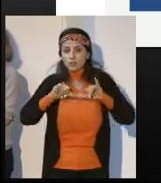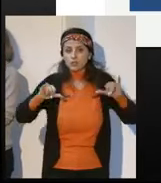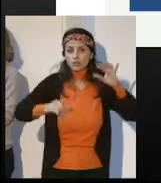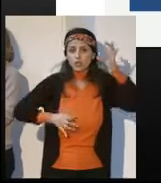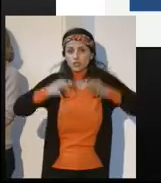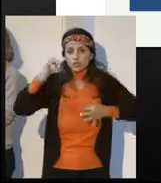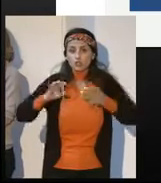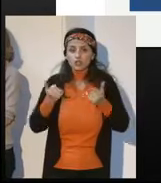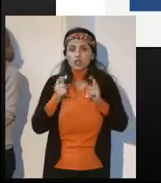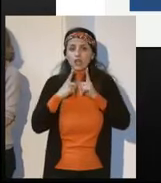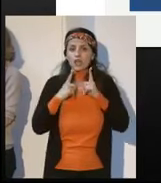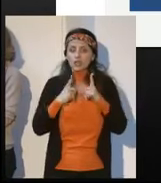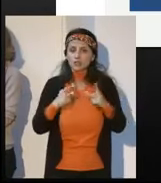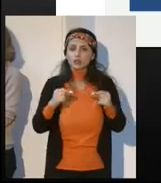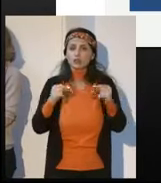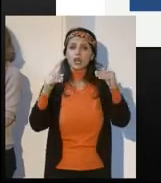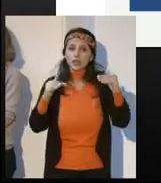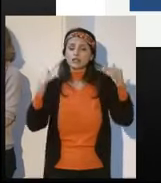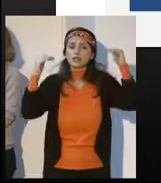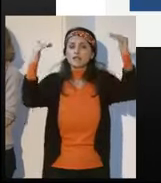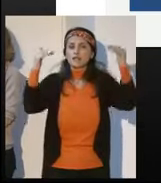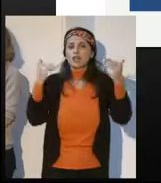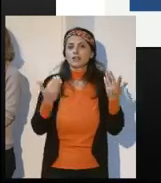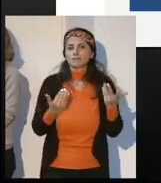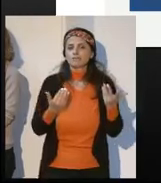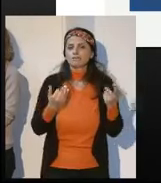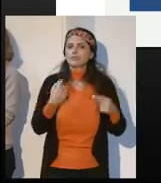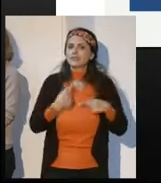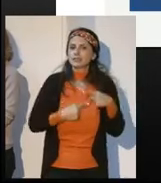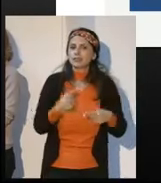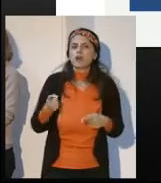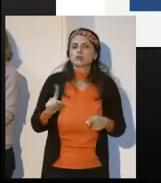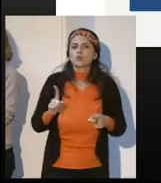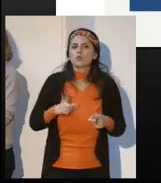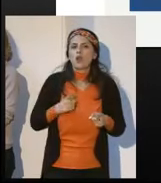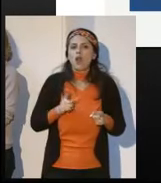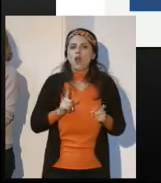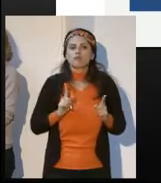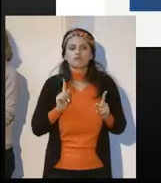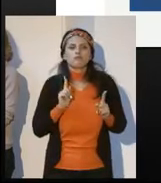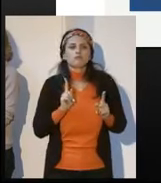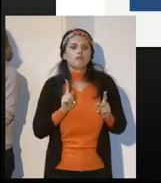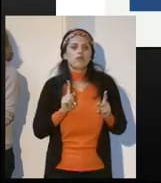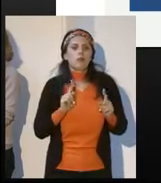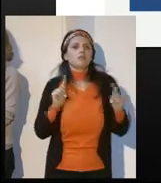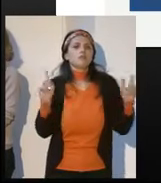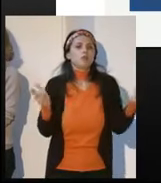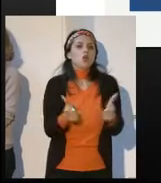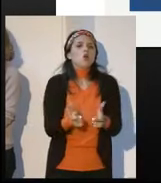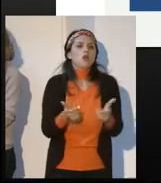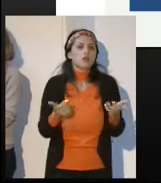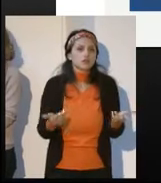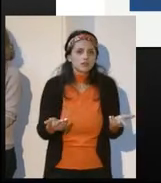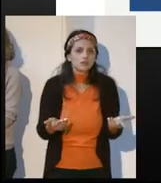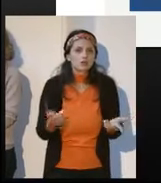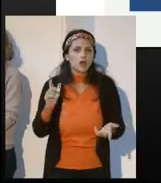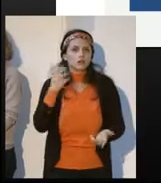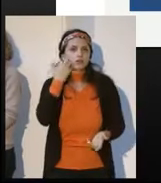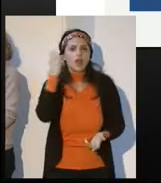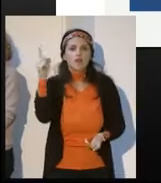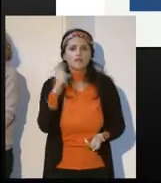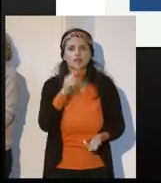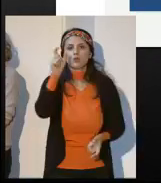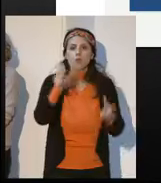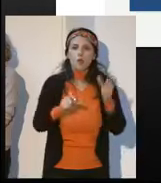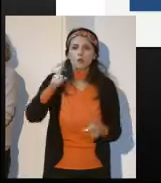si rezultate la nivel sistemic asta nu ne împiedică cat sa ca atunci cand sau veni catre